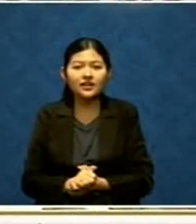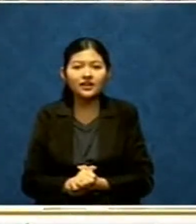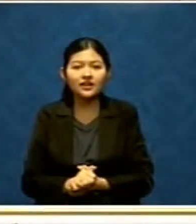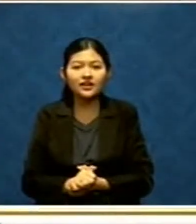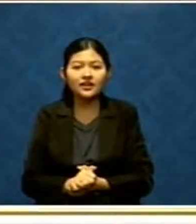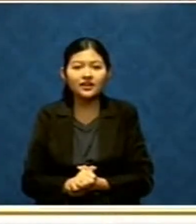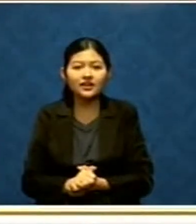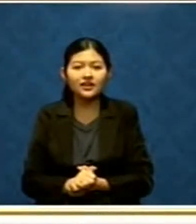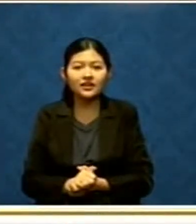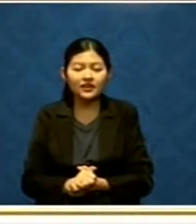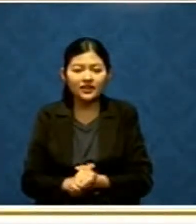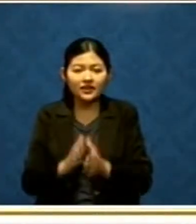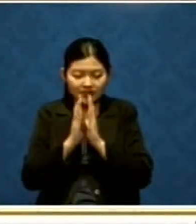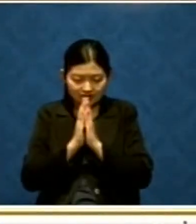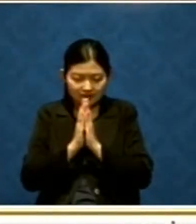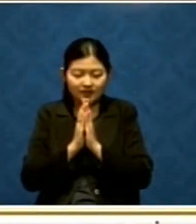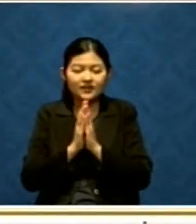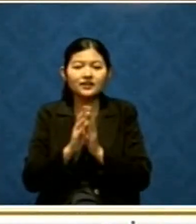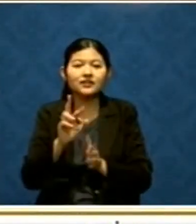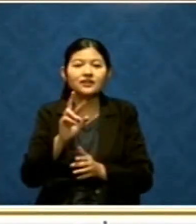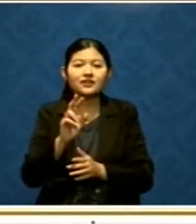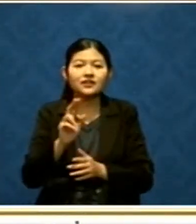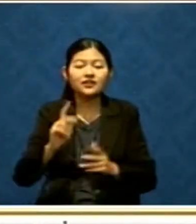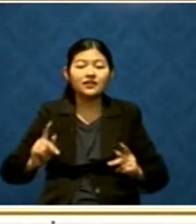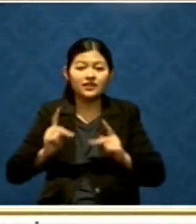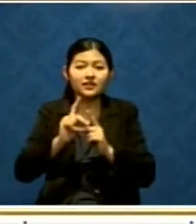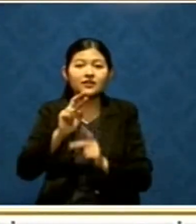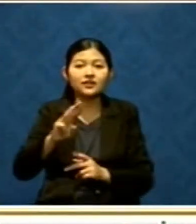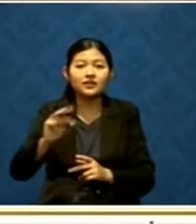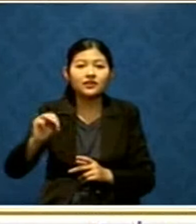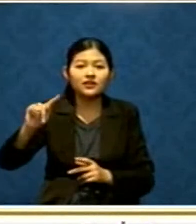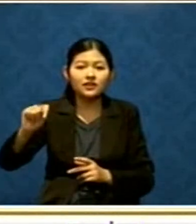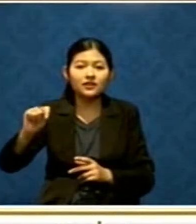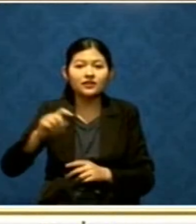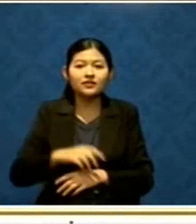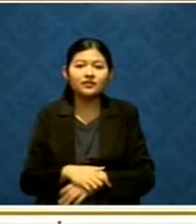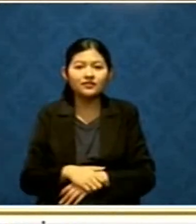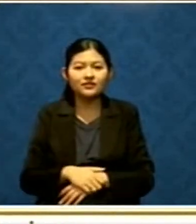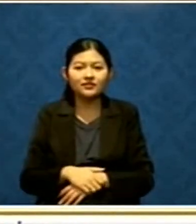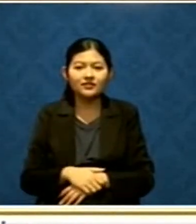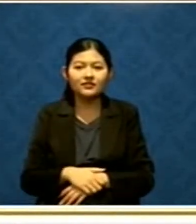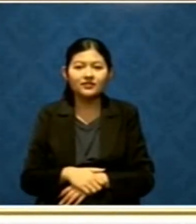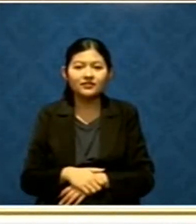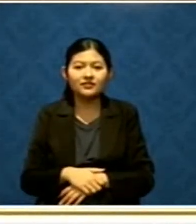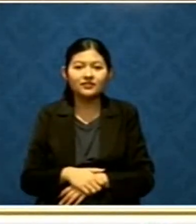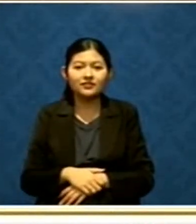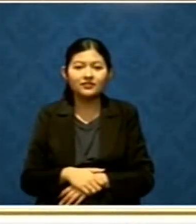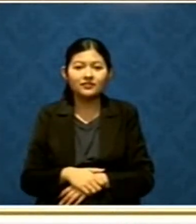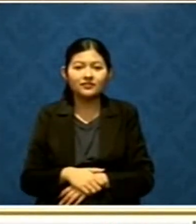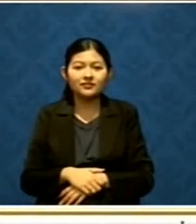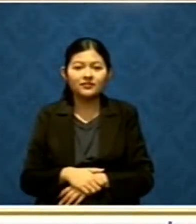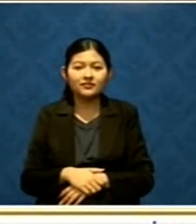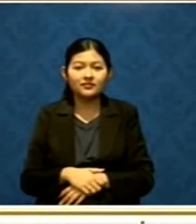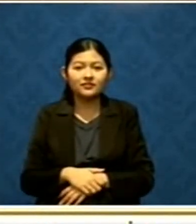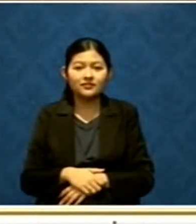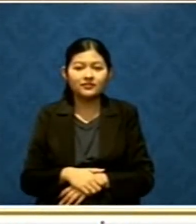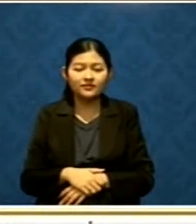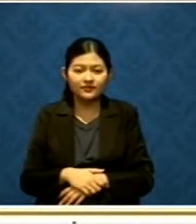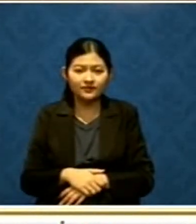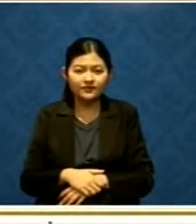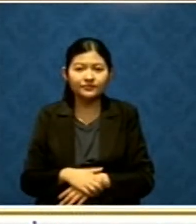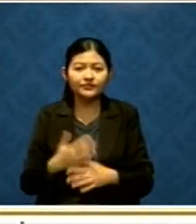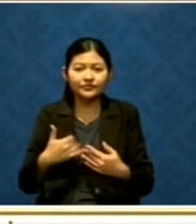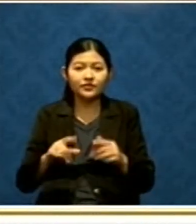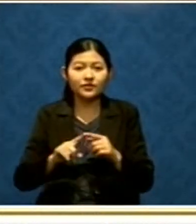ครับขอบคุณท่านรัฐมนตรีว่าการกระทรวงกลาโหมครับแล้วก็ผู้ถามด้วยนะครับต่อไปเป็นกระทู้สดด้วยวาจา